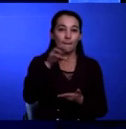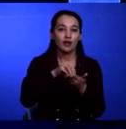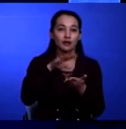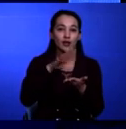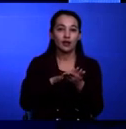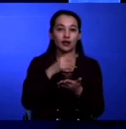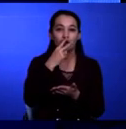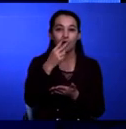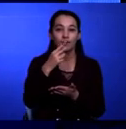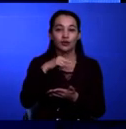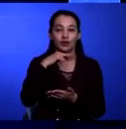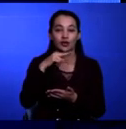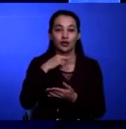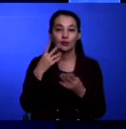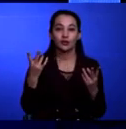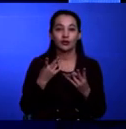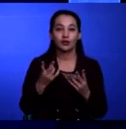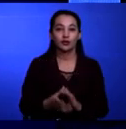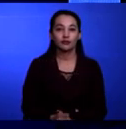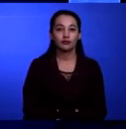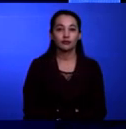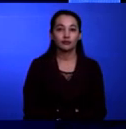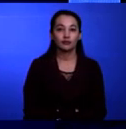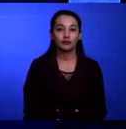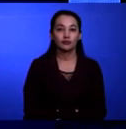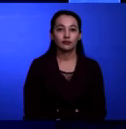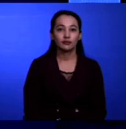belgilarga hamda svetoforga.